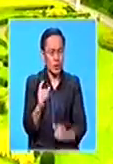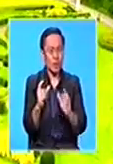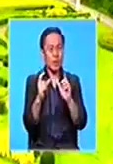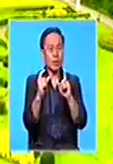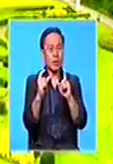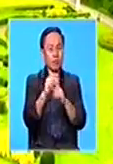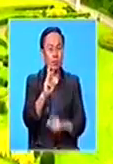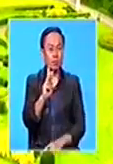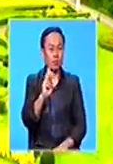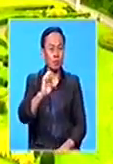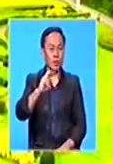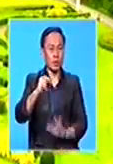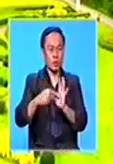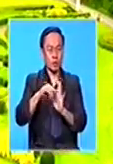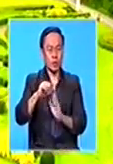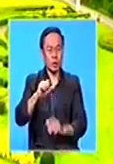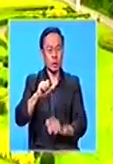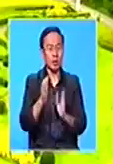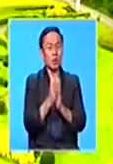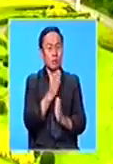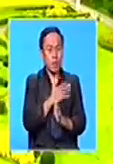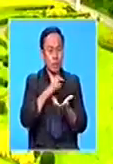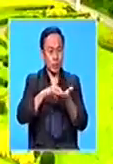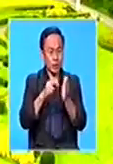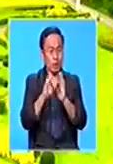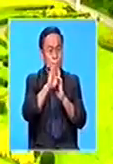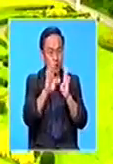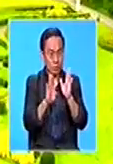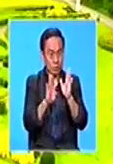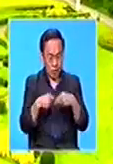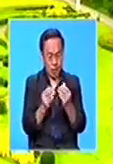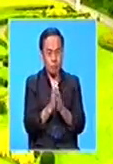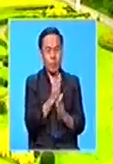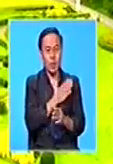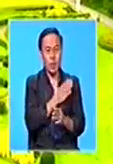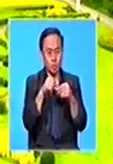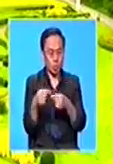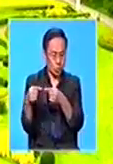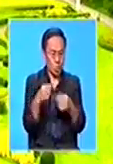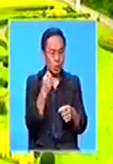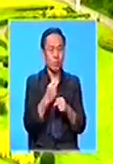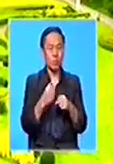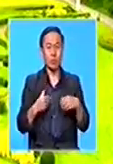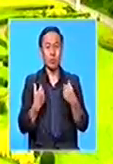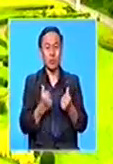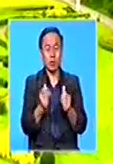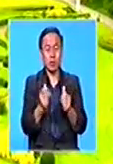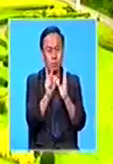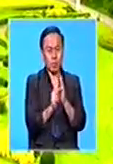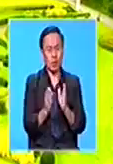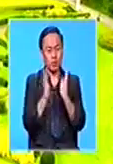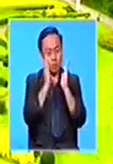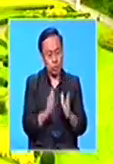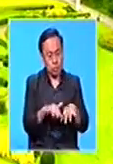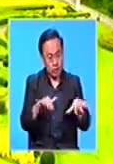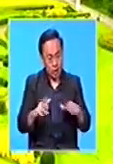สงฆ์เป็นระเบียบปฏิบัตินะเพื่อจะให้สงฆ์นั้นอยู่ร่วมกันอย่างปกติสุขนะครับกฎหมายของคฤหั